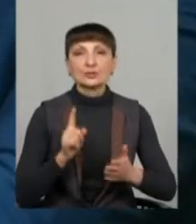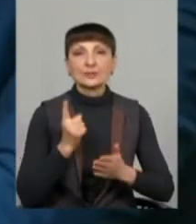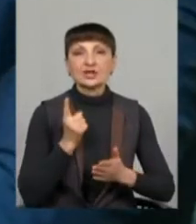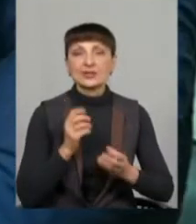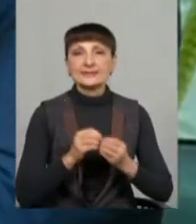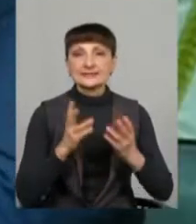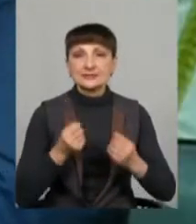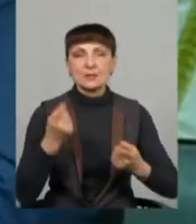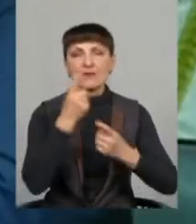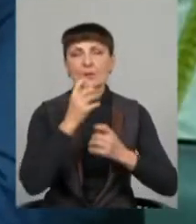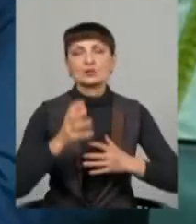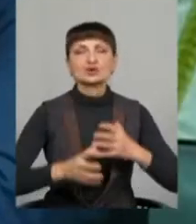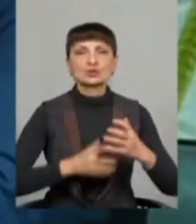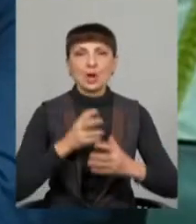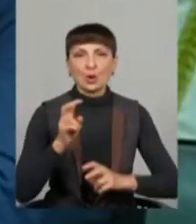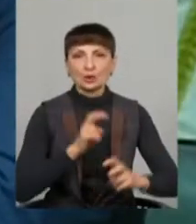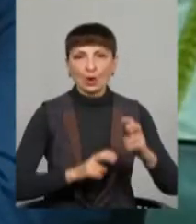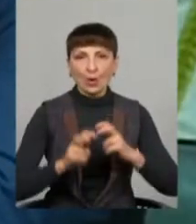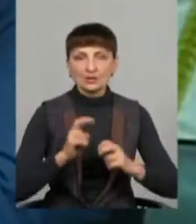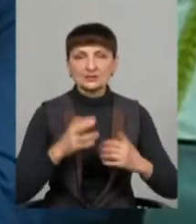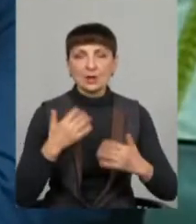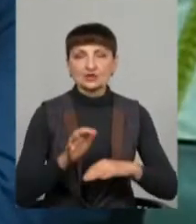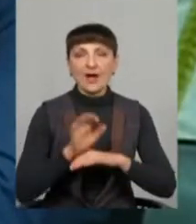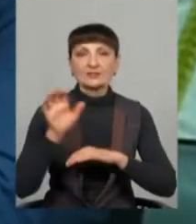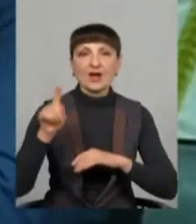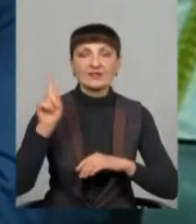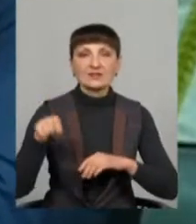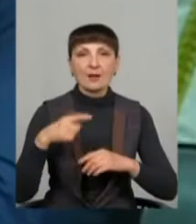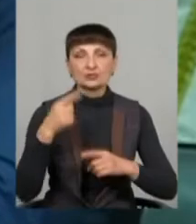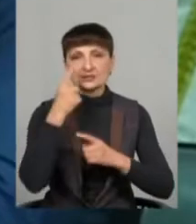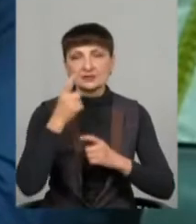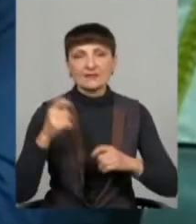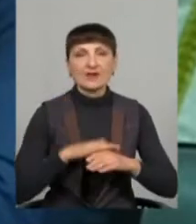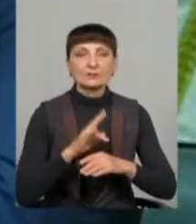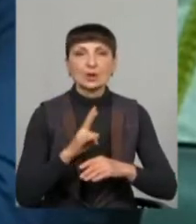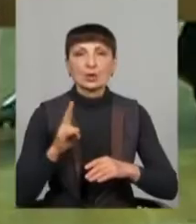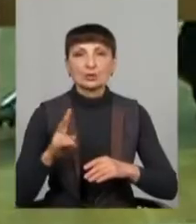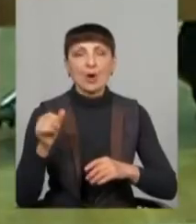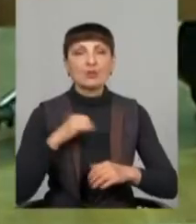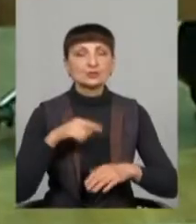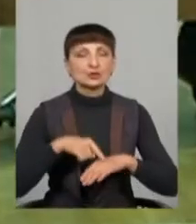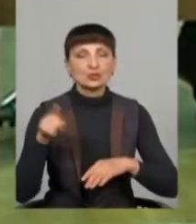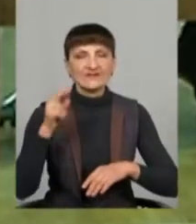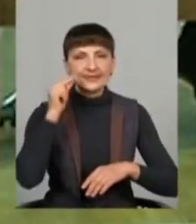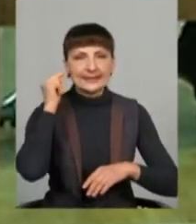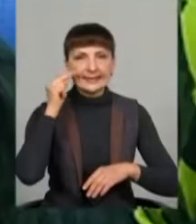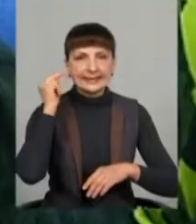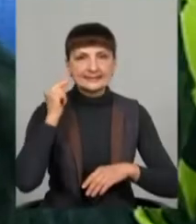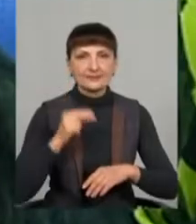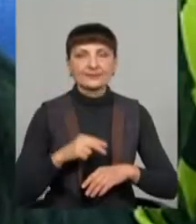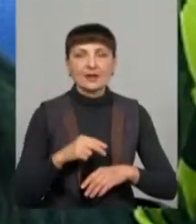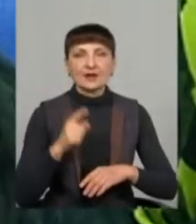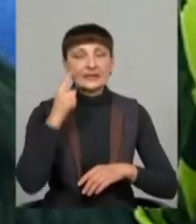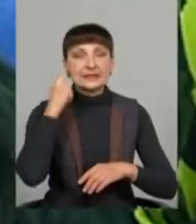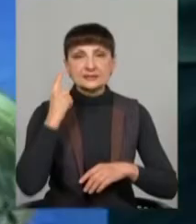мы объявим уже международный розыск и отправим к своим коллегам, нам, мы, по крайней мере, предполагаем, что он в Киргизии. По закону такие компании